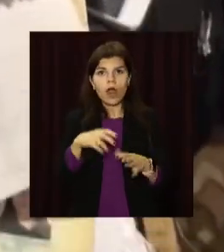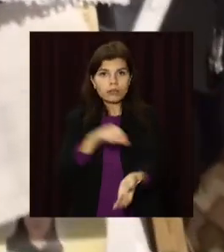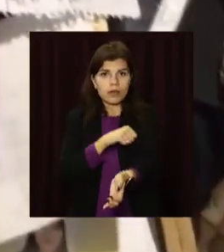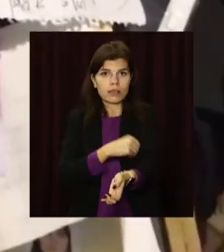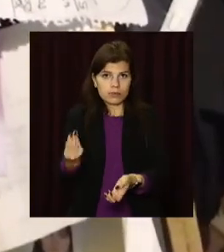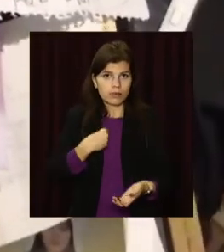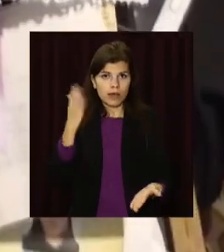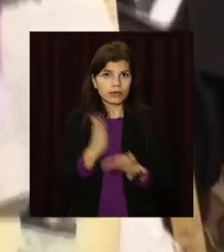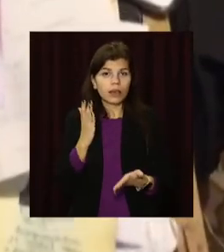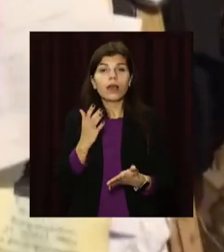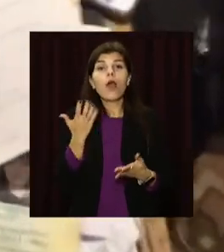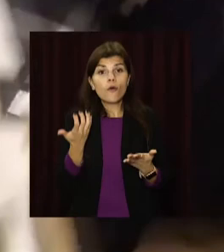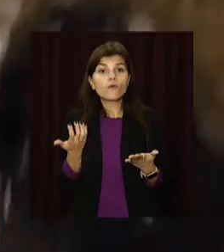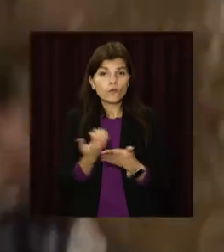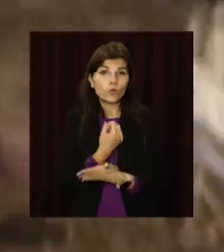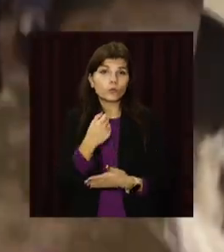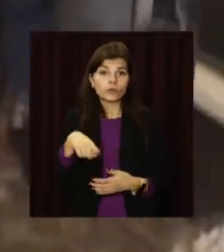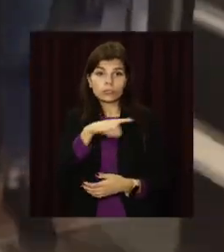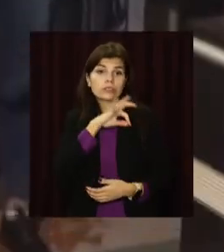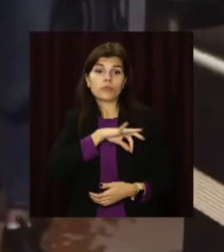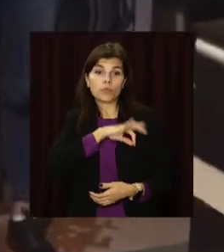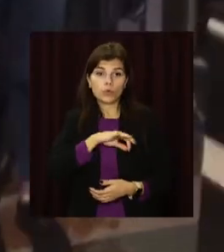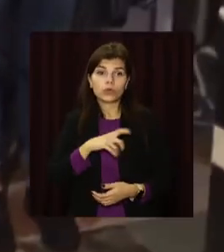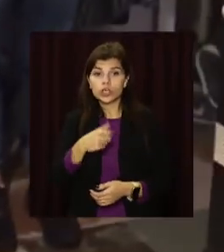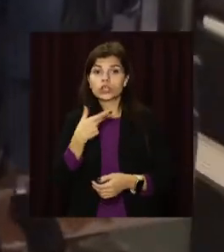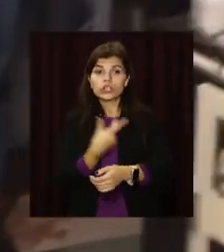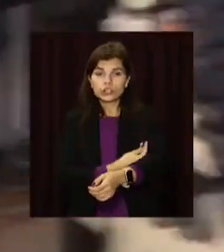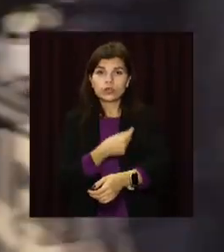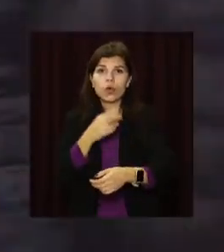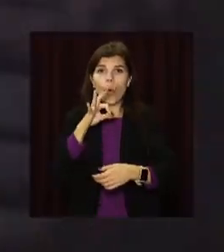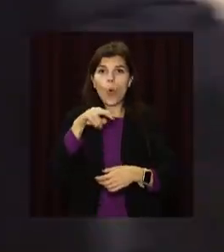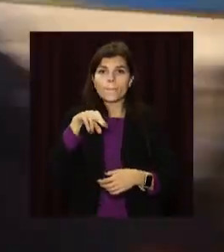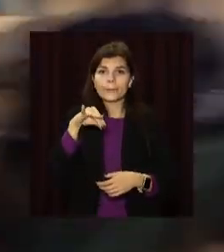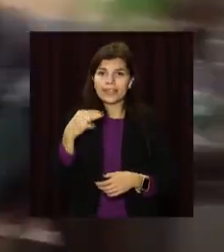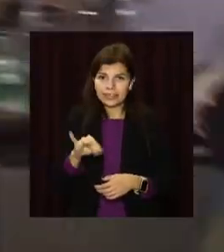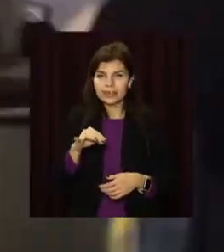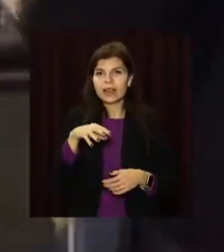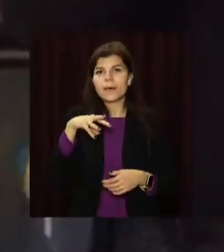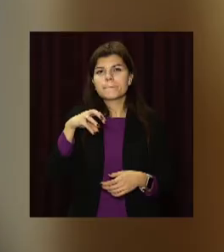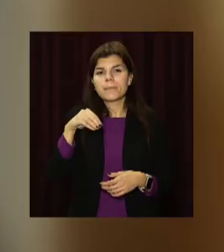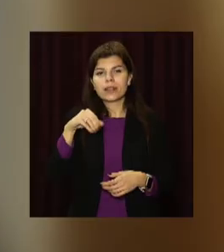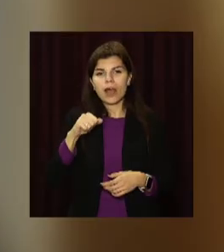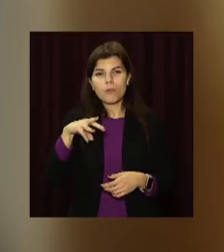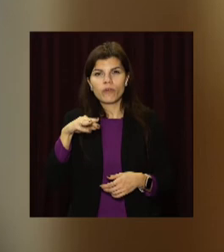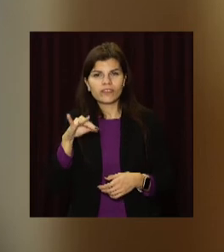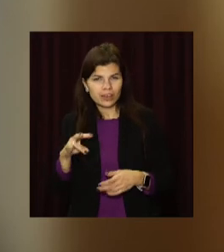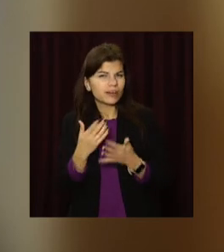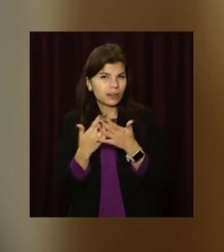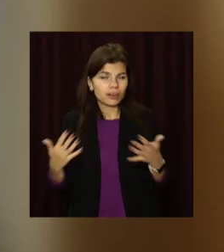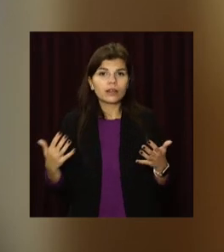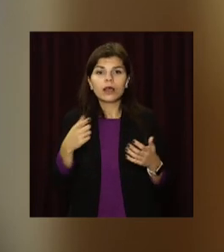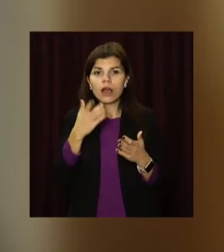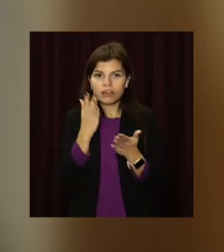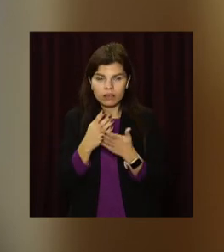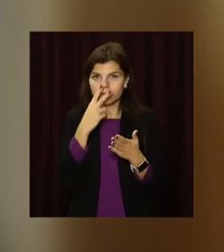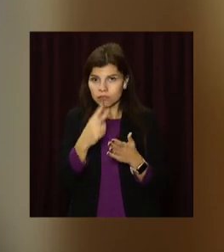арсенал, сліп-пакети з амфетаміном та метадоном, шприци з опієм, до того ж банківські картки, мобільні телефони і чорнові